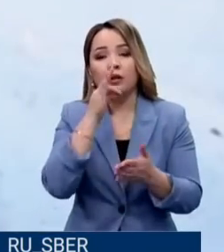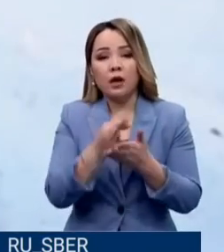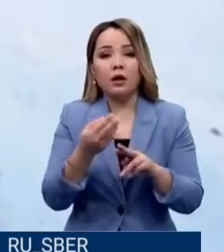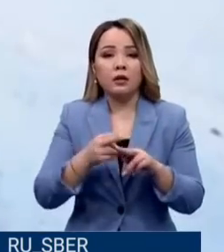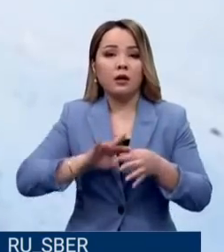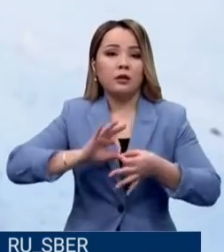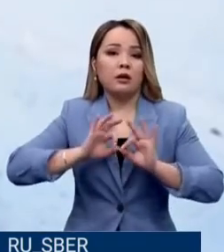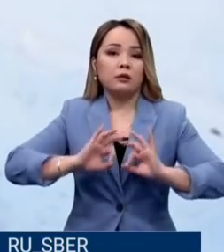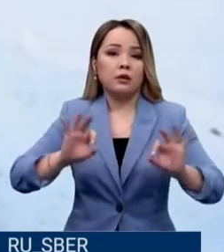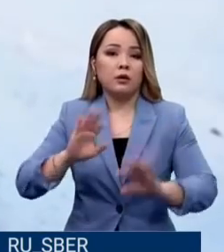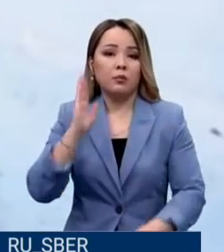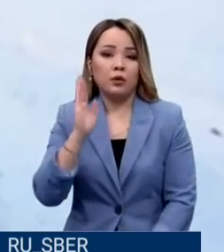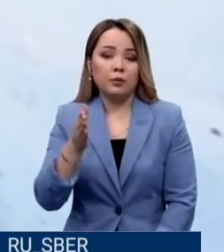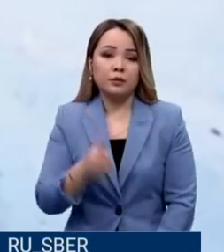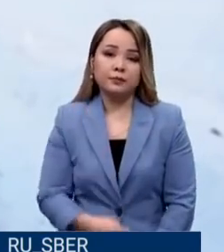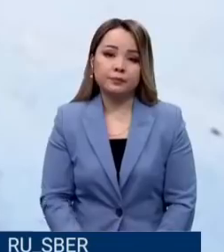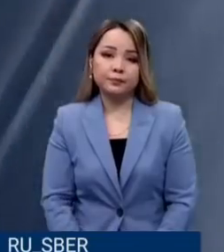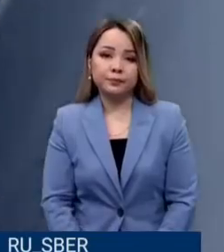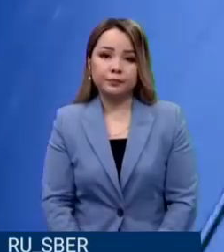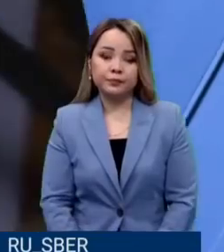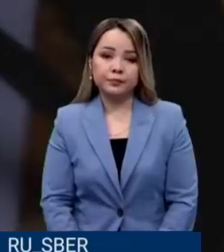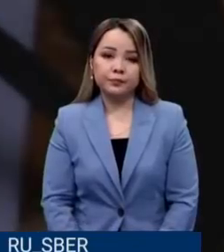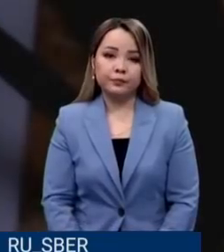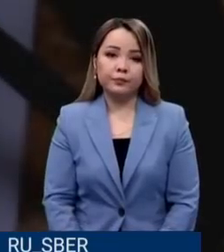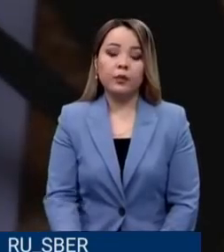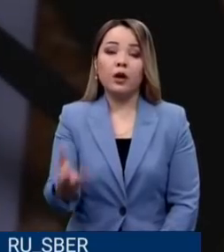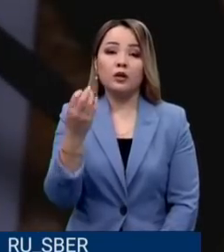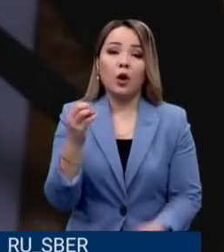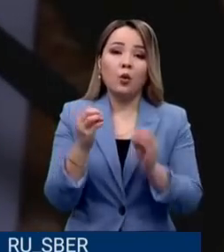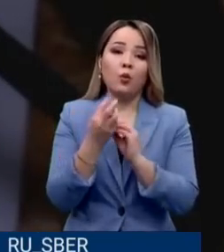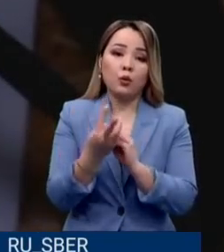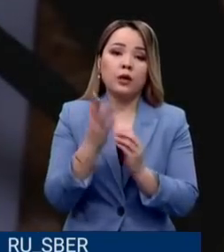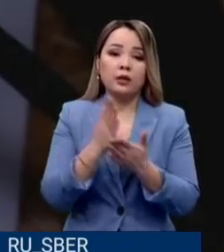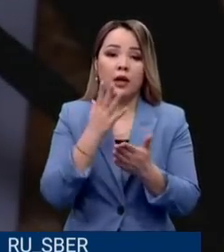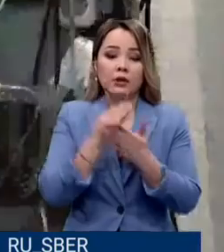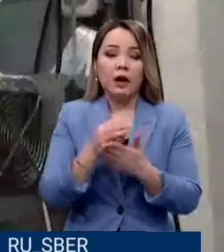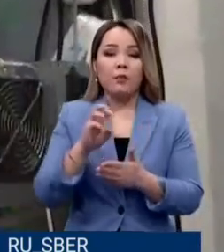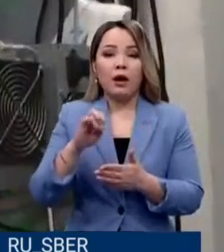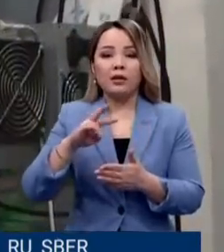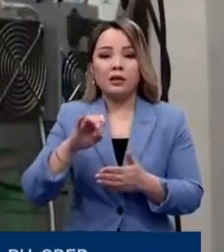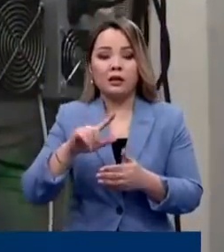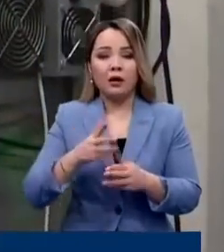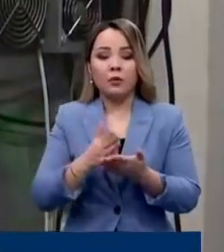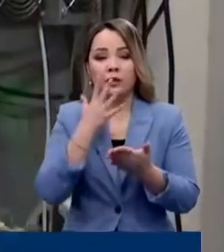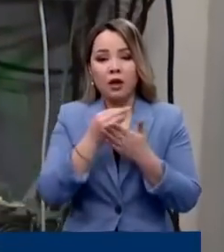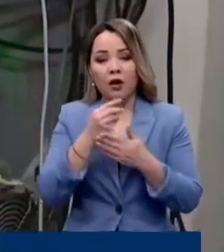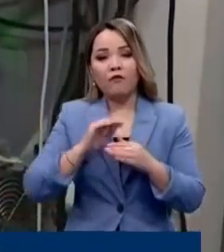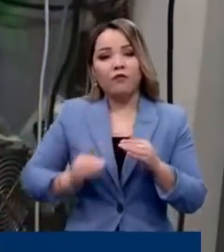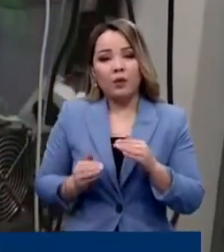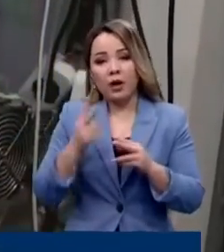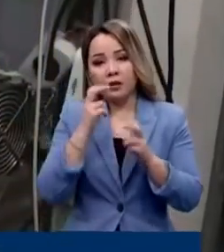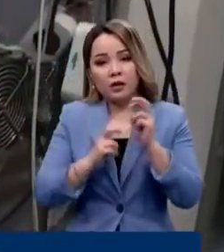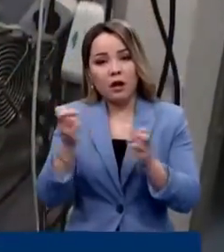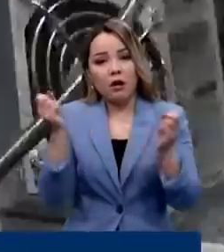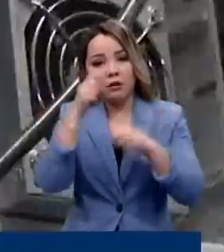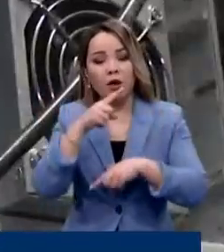Бұл туралы мен Гүлнұр Мұратқызы біліп қайттым. Тағы 13 заңсыз майнерлік ферма анықталды. Оның біреуі ғана